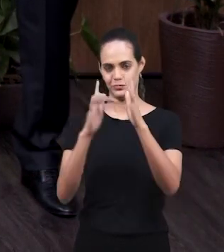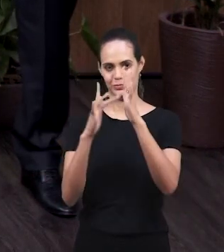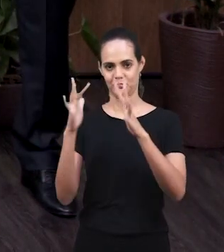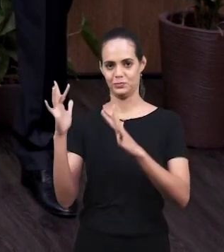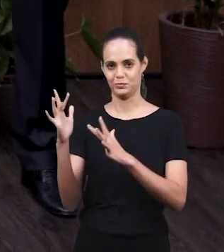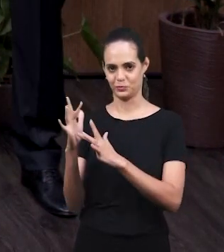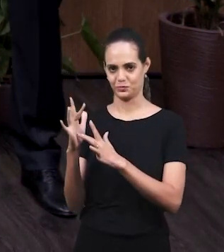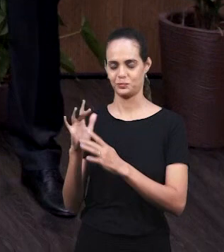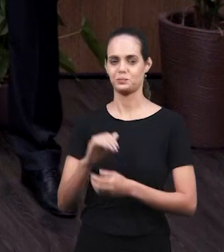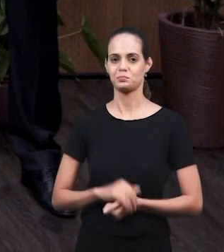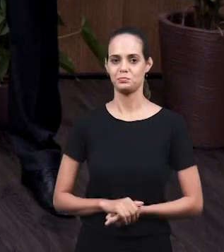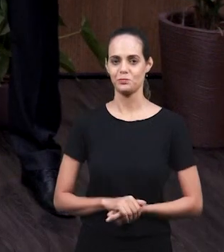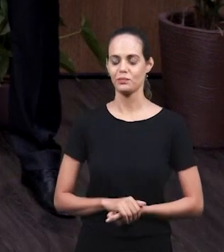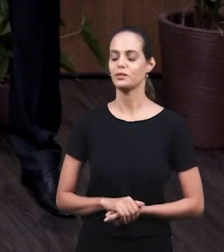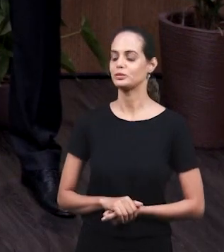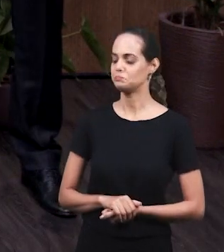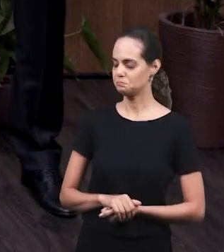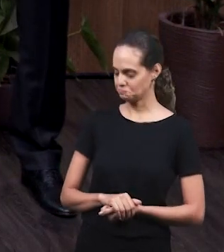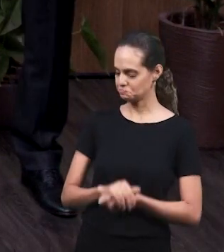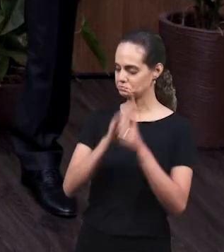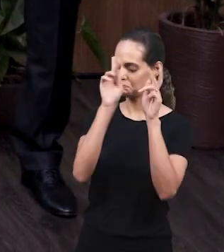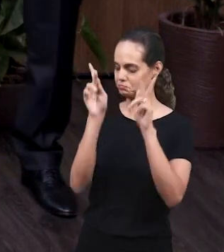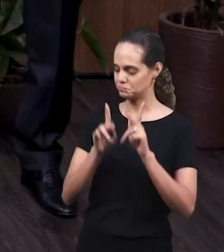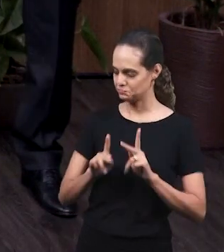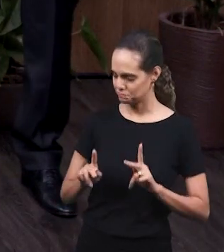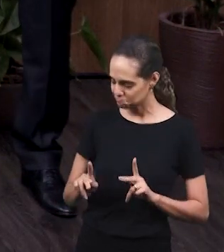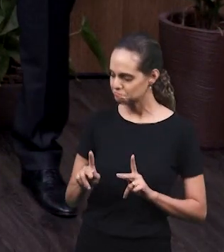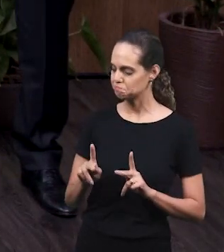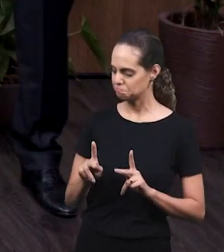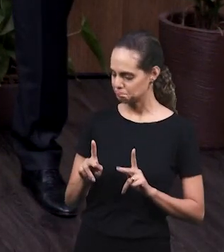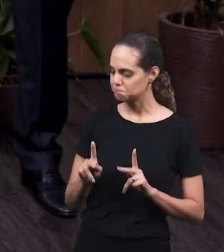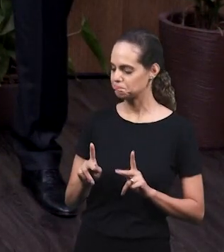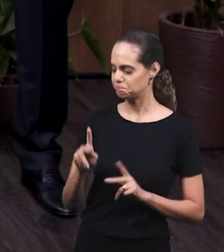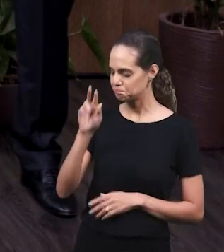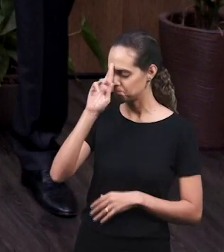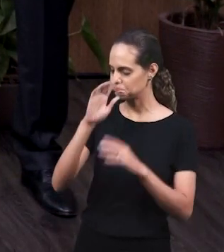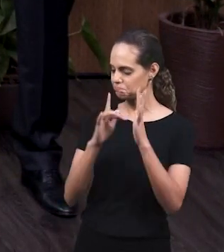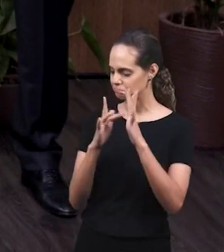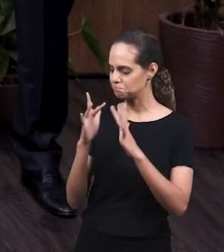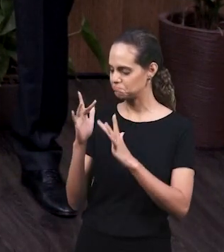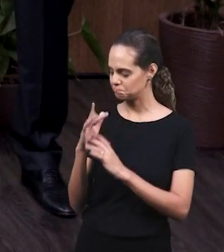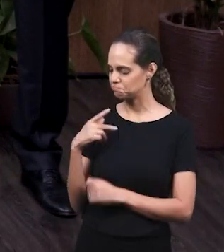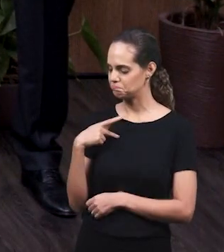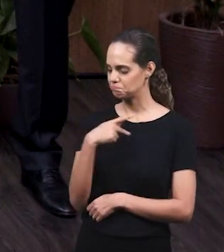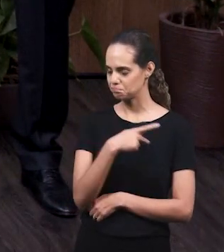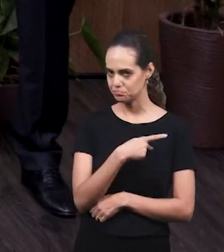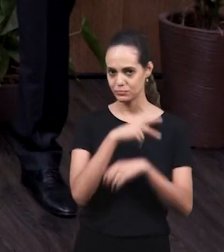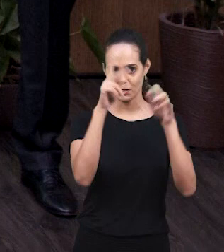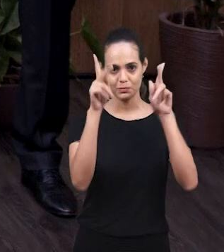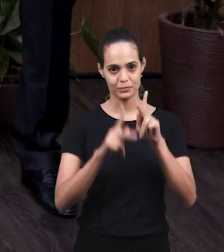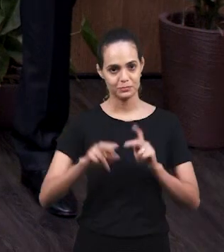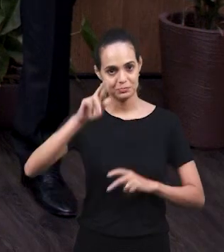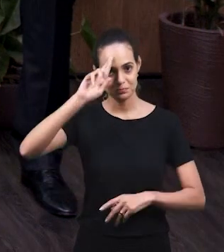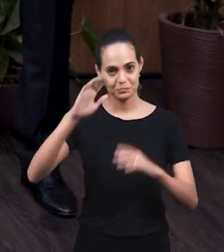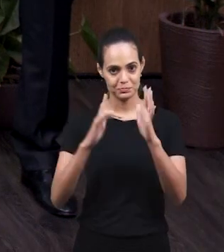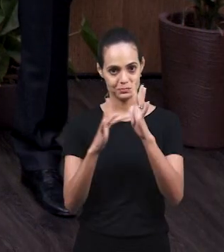La paix du Seigneur, Pasteur Daniel, la paix du Seigneur à tous. C'est un privilège, une joie pour